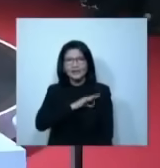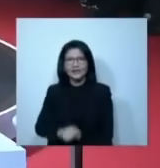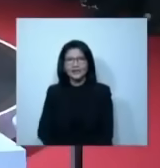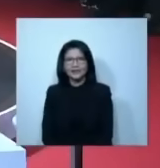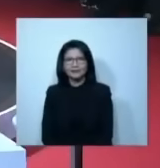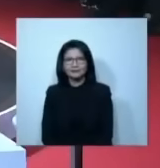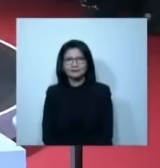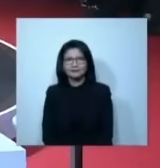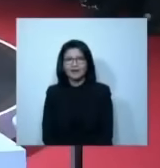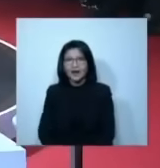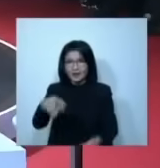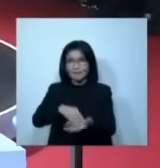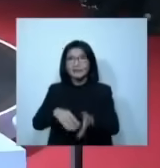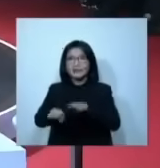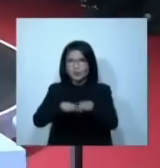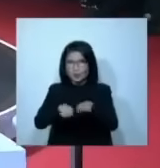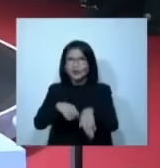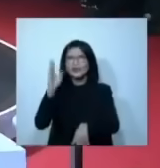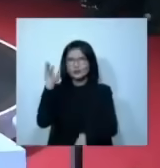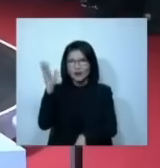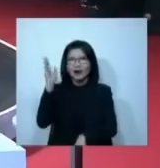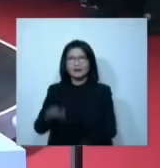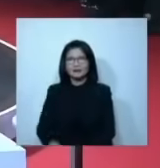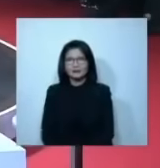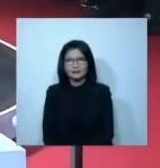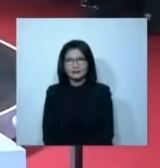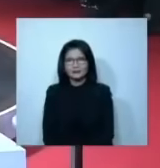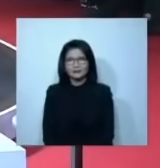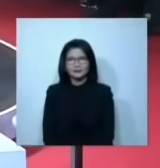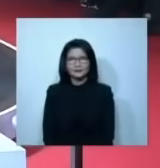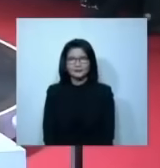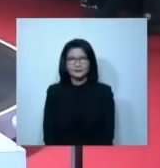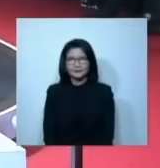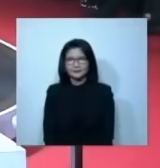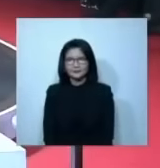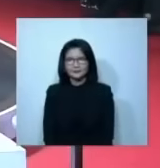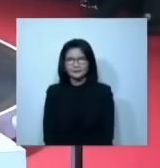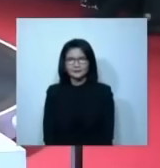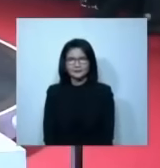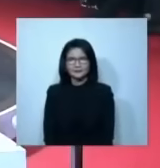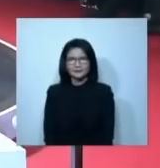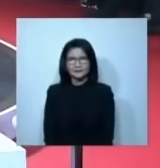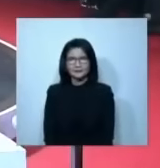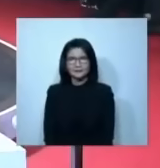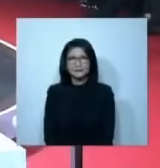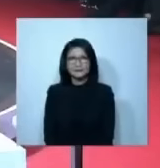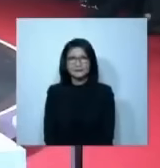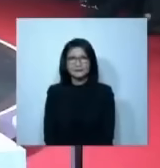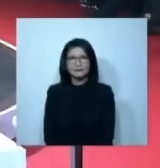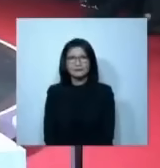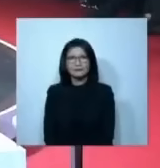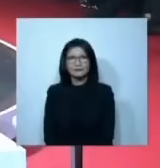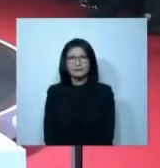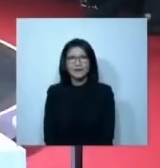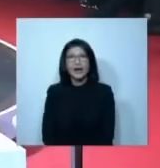terbuka yang hanya terkesan menguji pengetahuan ya yang mengundang kandidat berkata-kata gitu